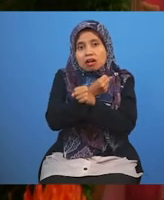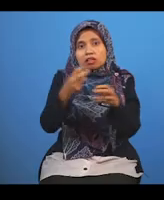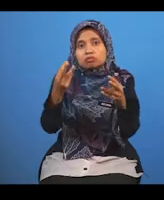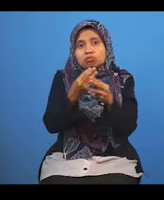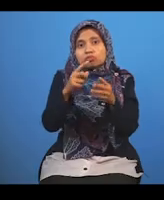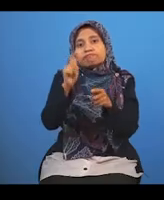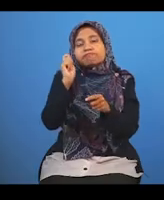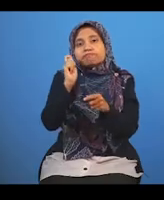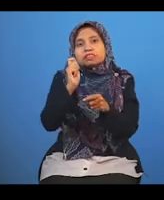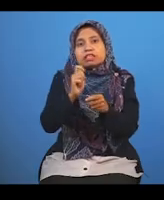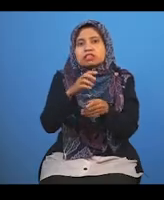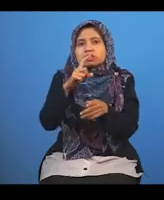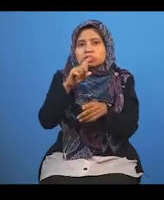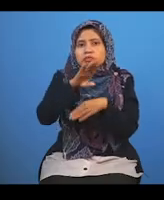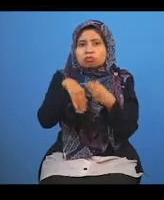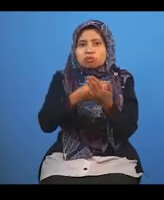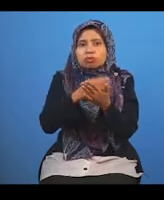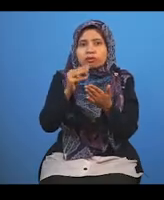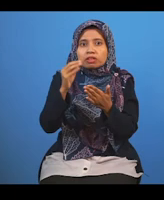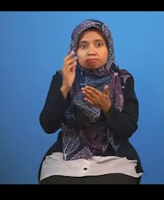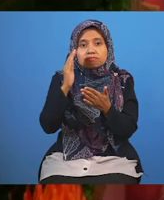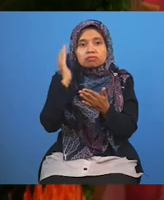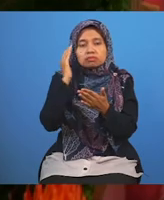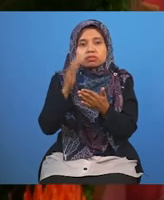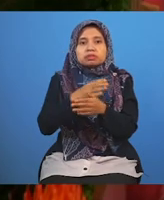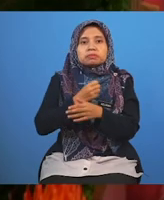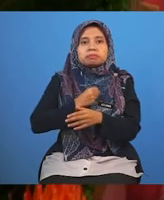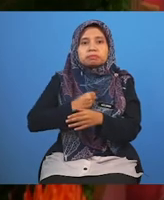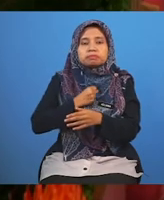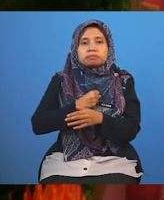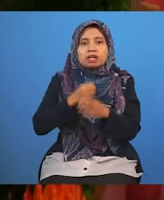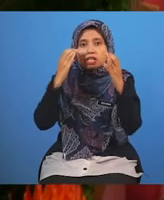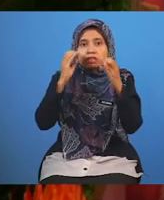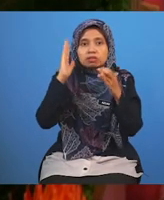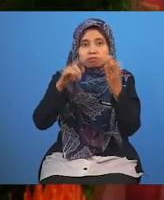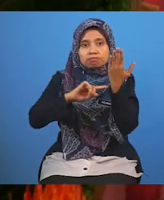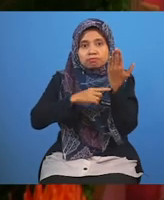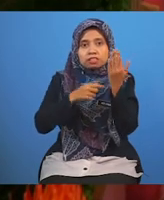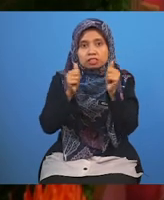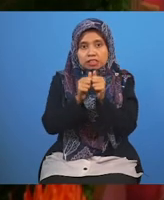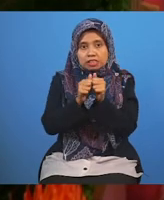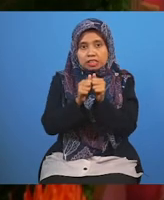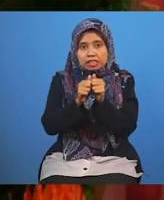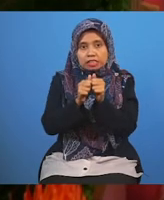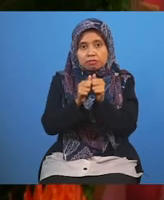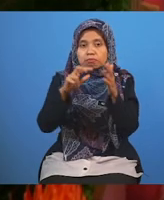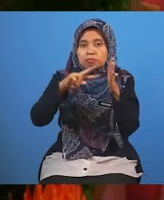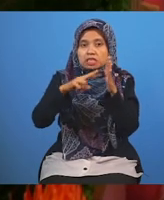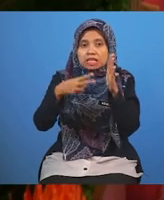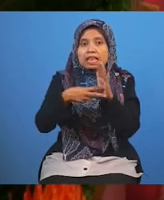tadi. Pastinya semua tidak sabar, bukan? Baiklah, cikgu mulakan dengan